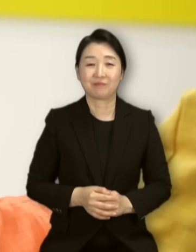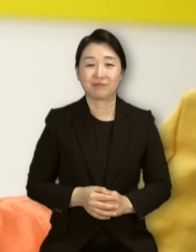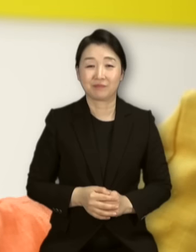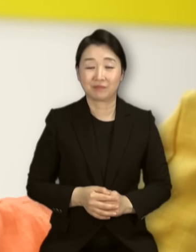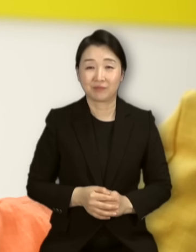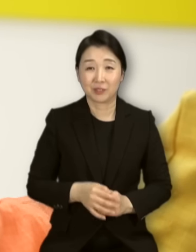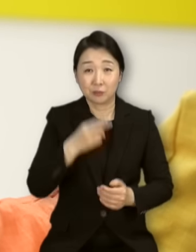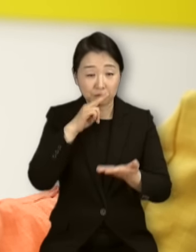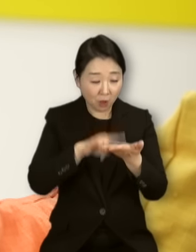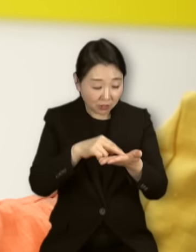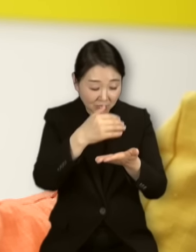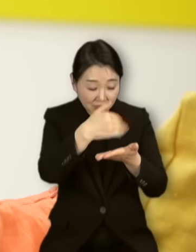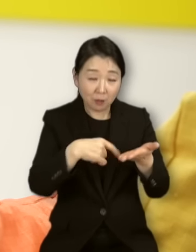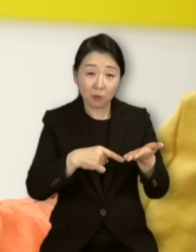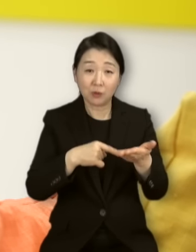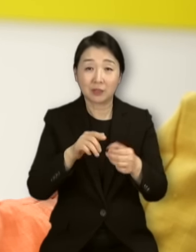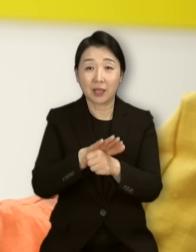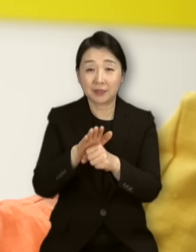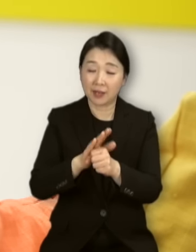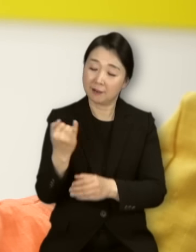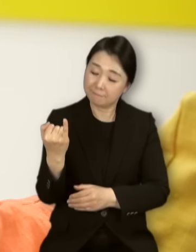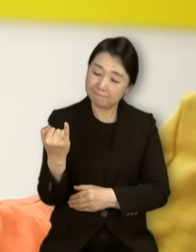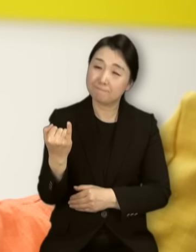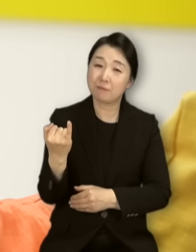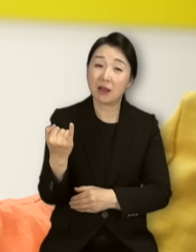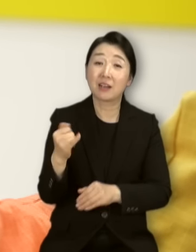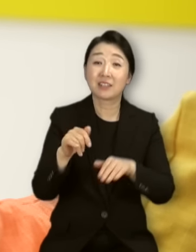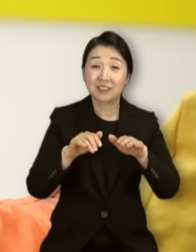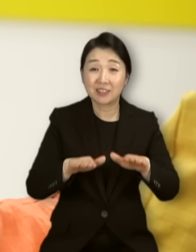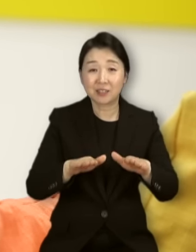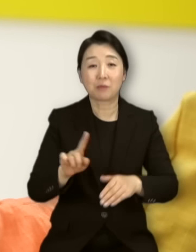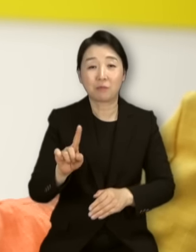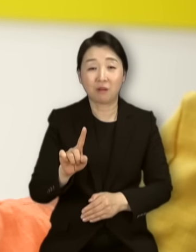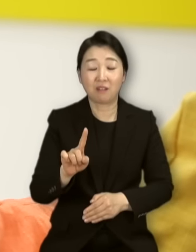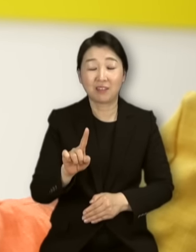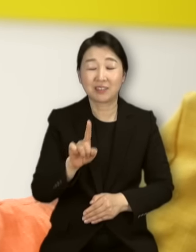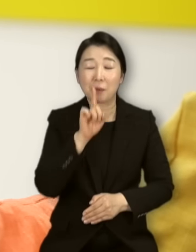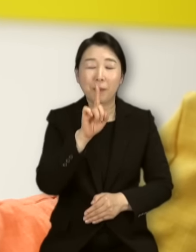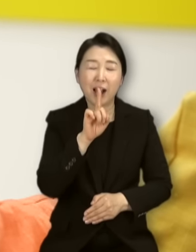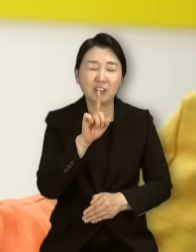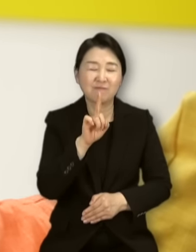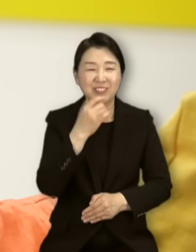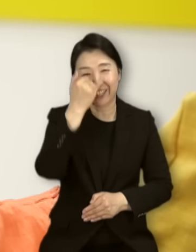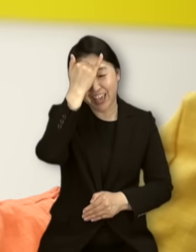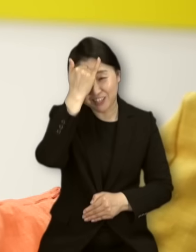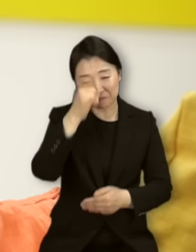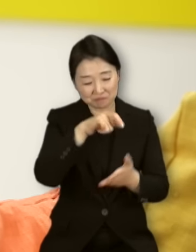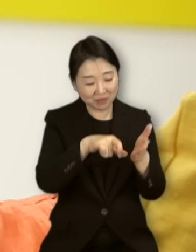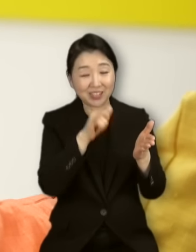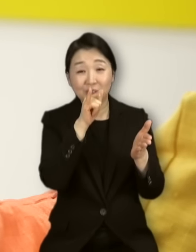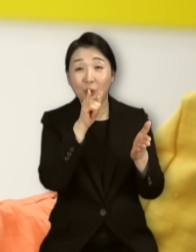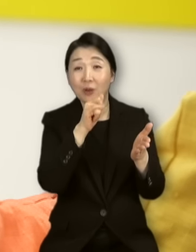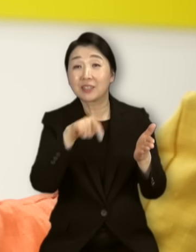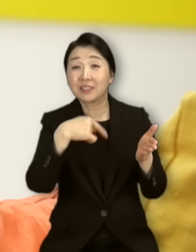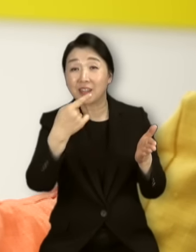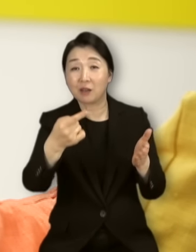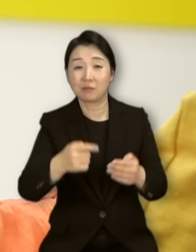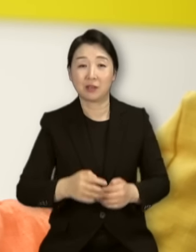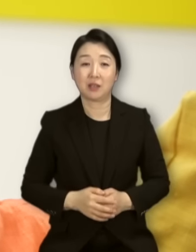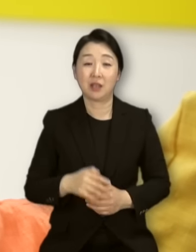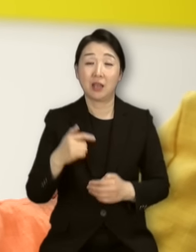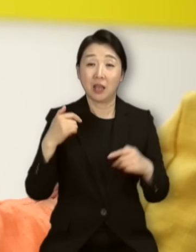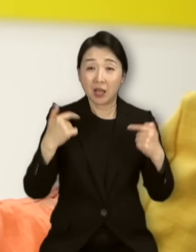근데 그 옆서에 어 뭐 나의 사랑하는 귀나 뭐 이제 뭐 이제 뻔한 말들 하고 그다음에 아